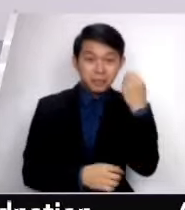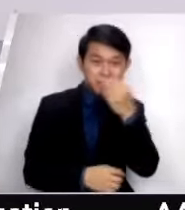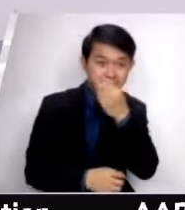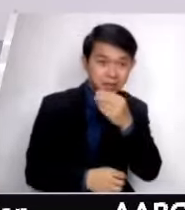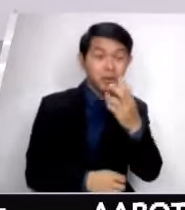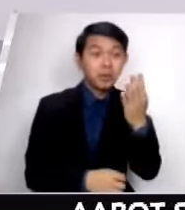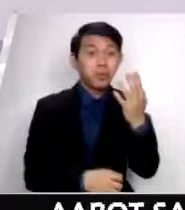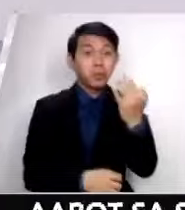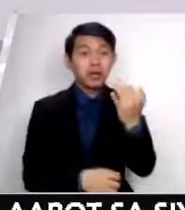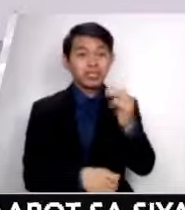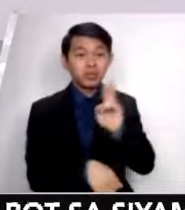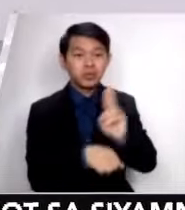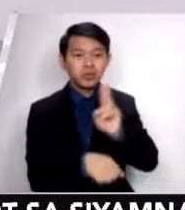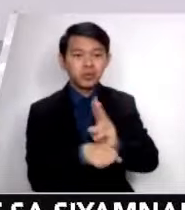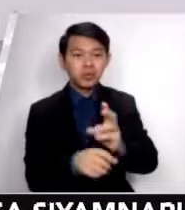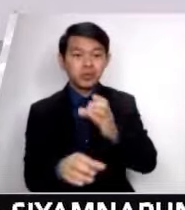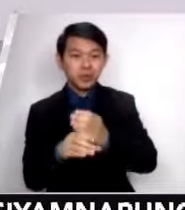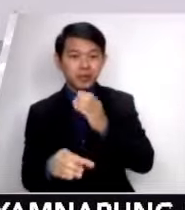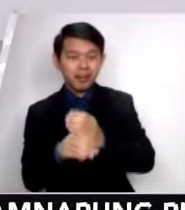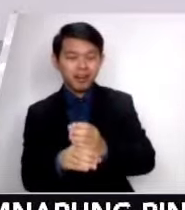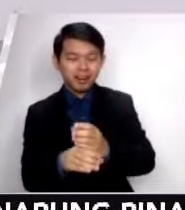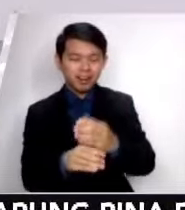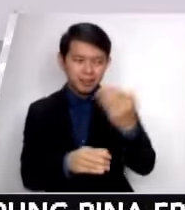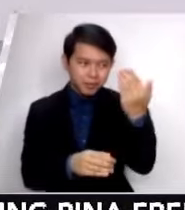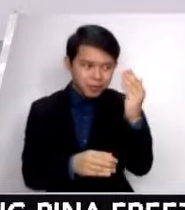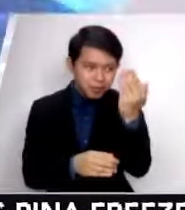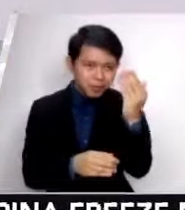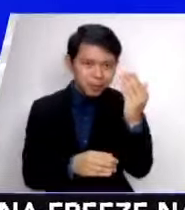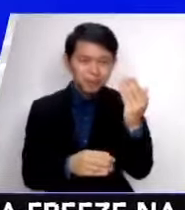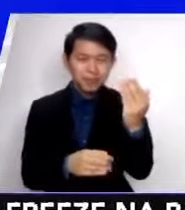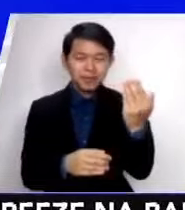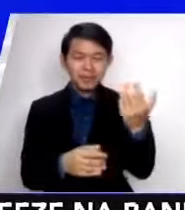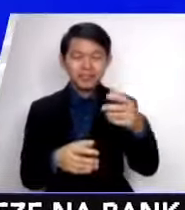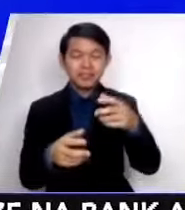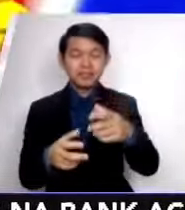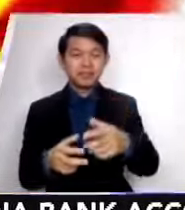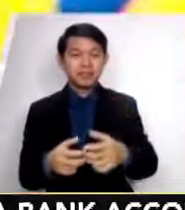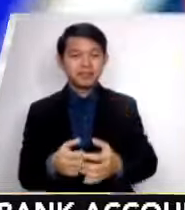isang sasakyan. Pusuan na yan sa report ni Joseph Moro.